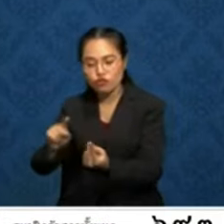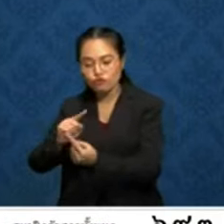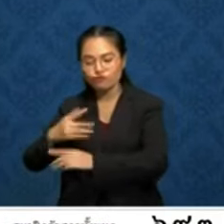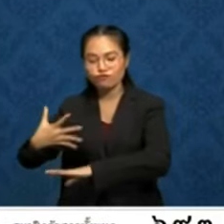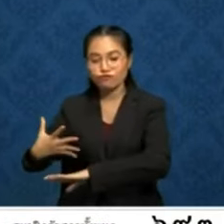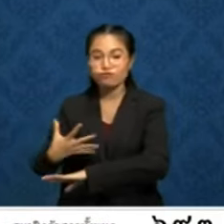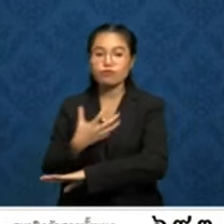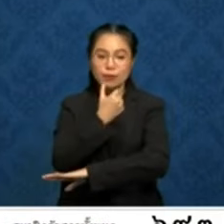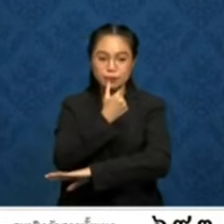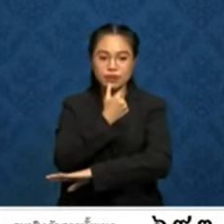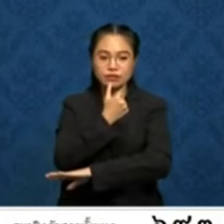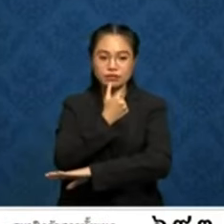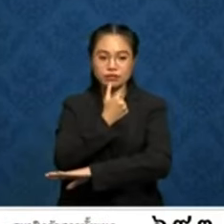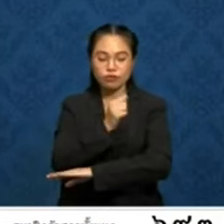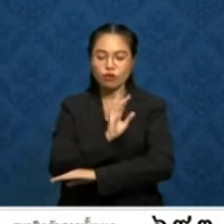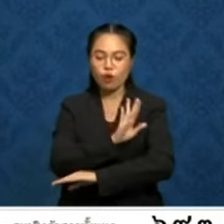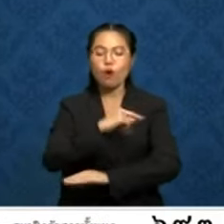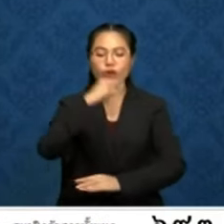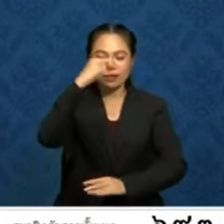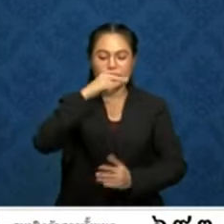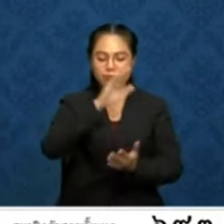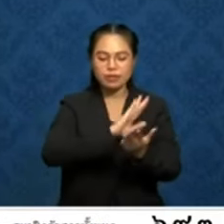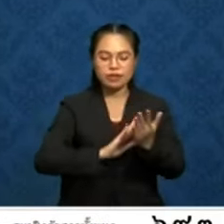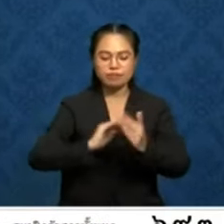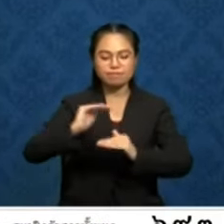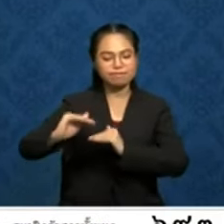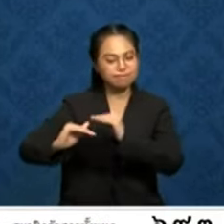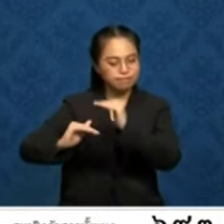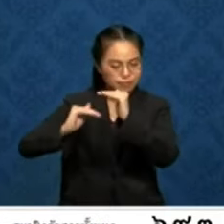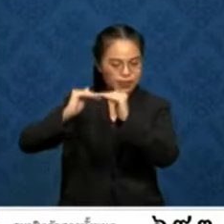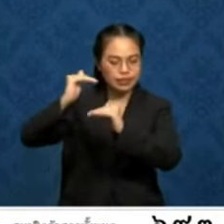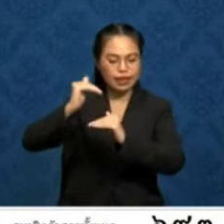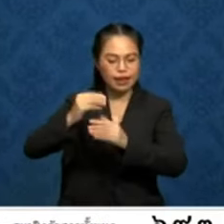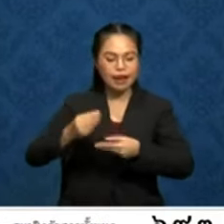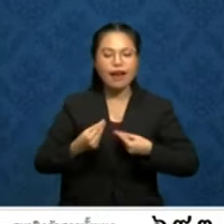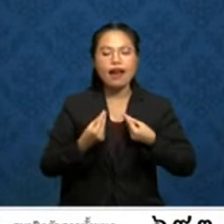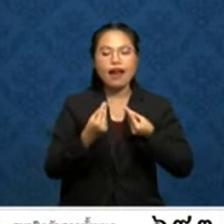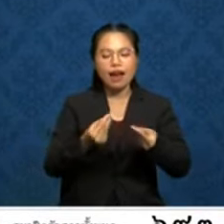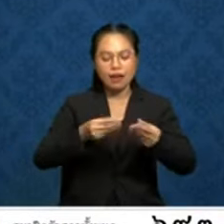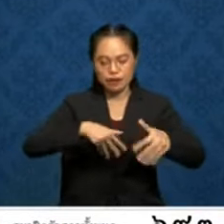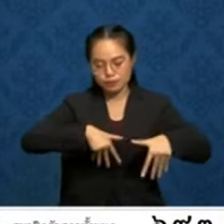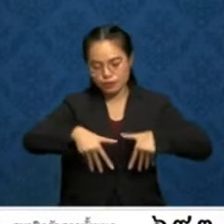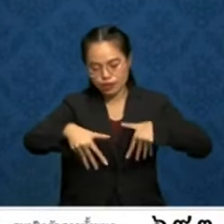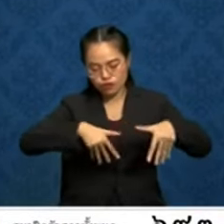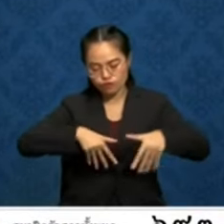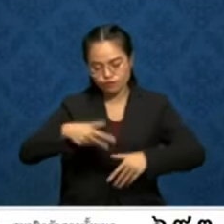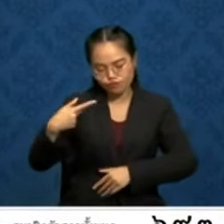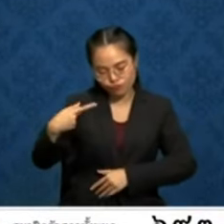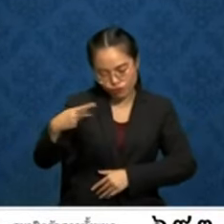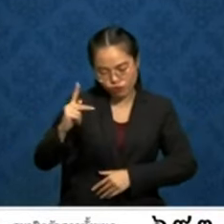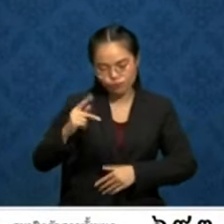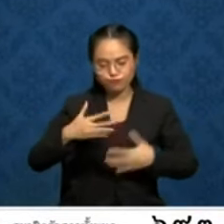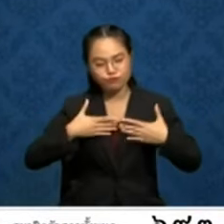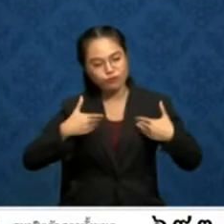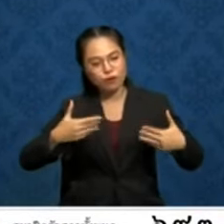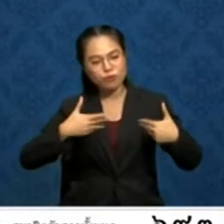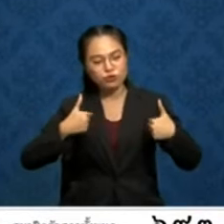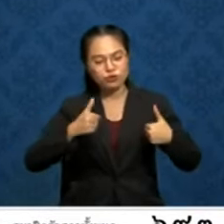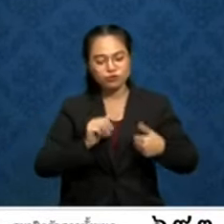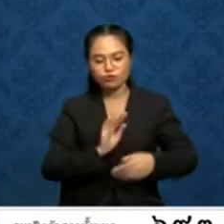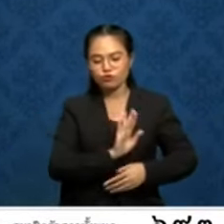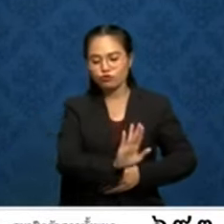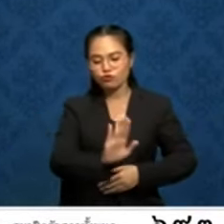องของประเทศให้ก้าวหน้าเพื่อประโยชน์สุขของประชาชนชาวไทยทุกคน